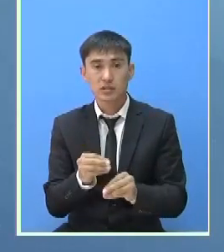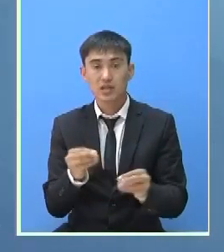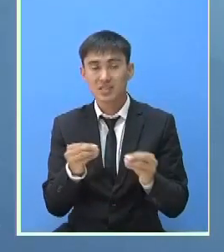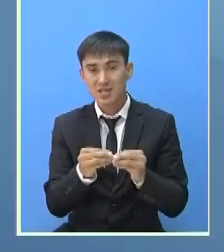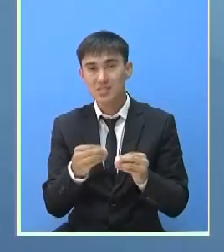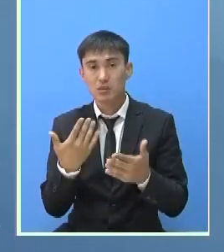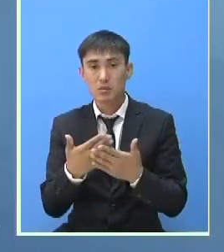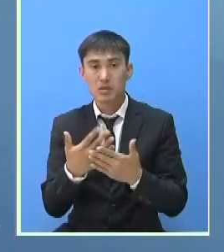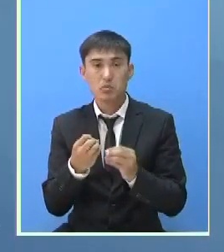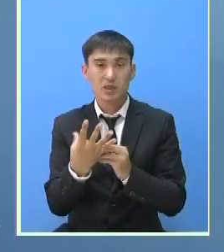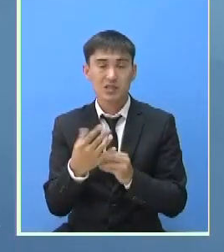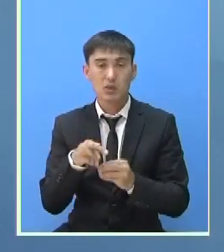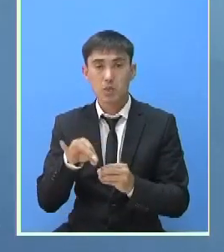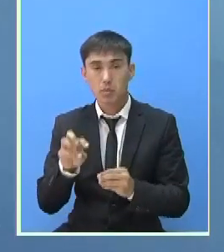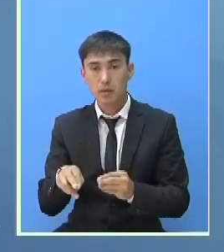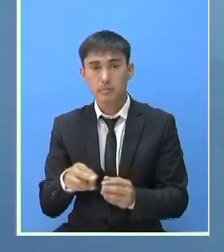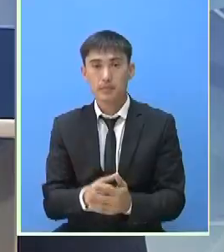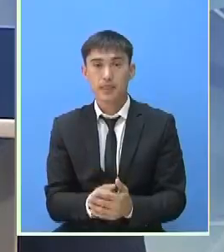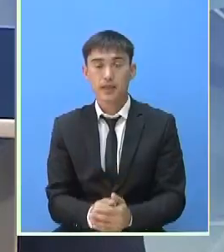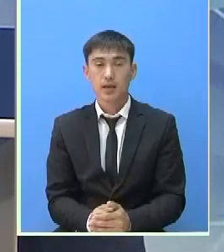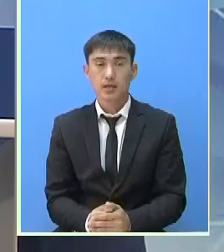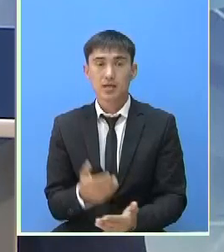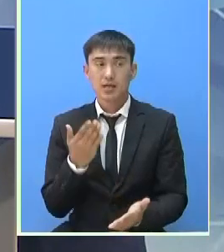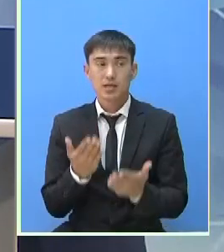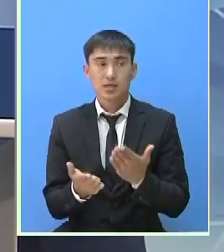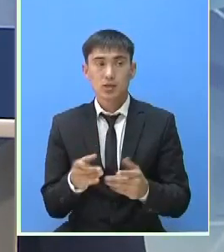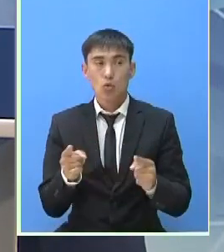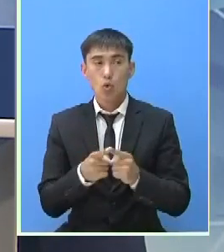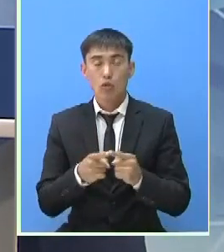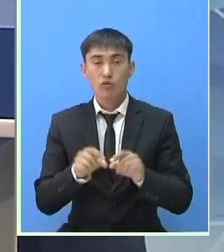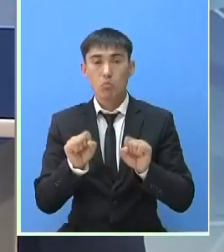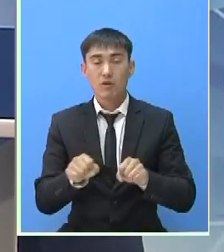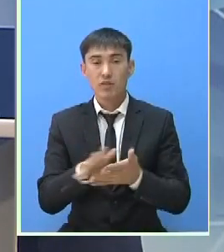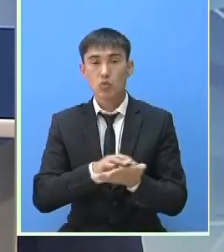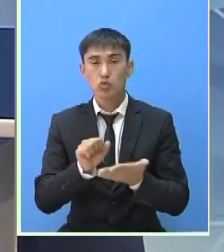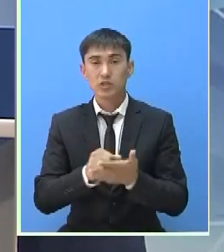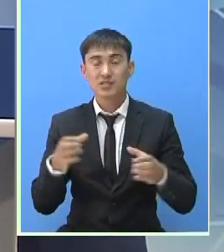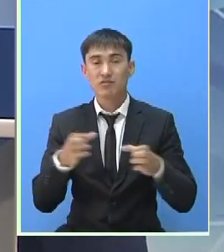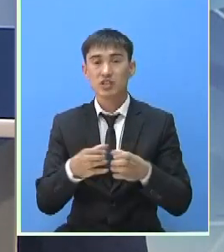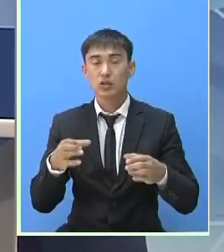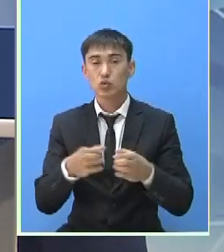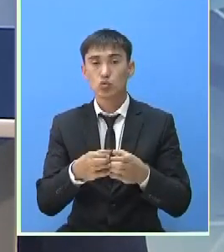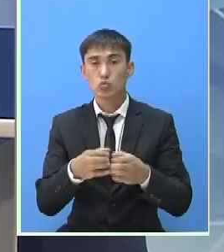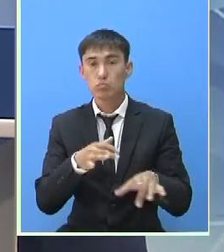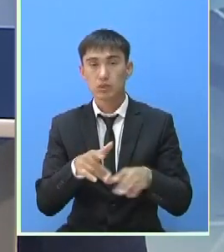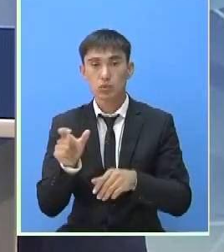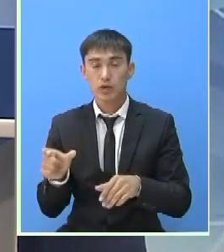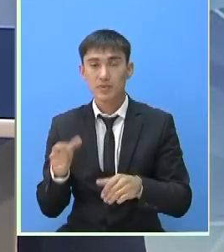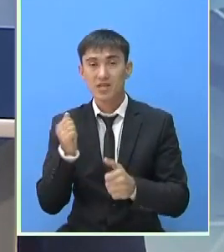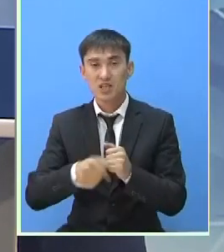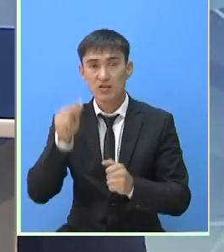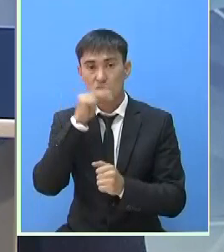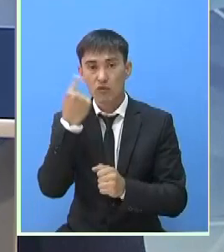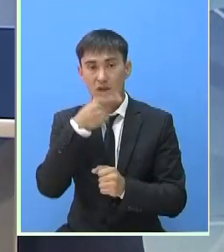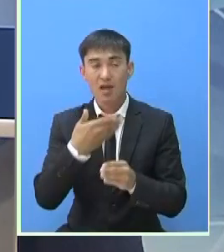10 там, или по 15 МРП? Нет, здесь получается, если уголовное правонарушение совершается группой лиц, то с каждого виновного